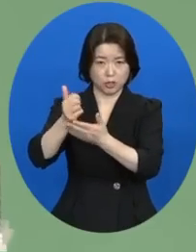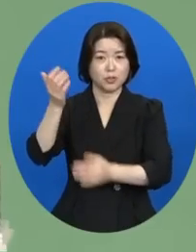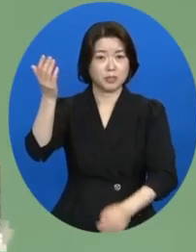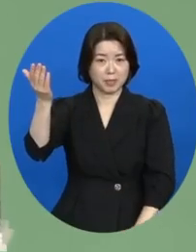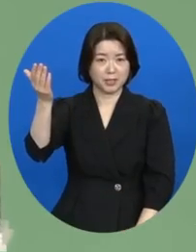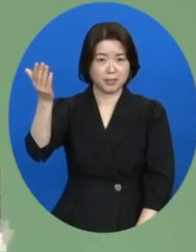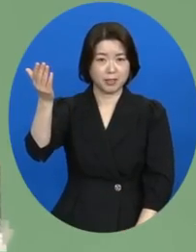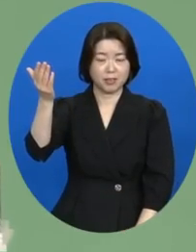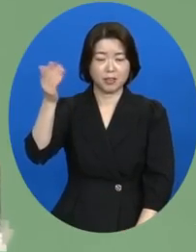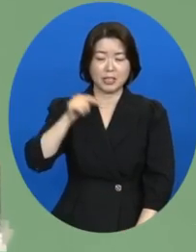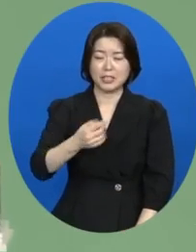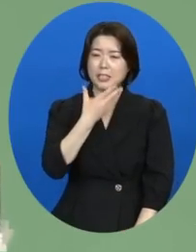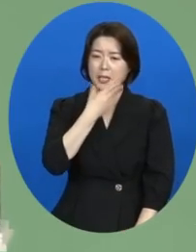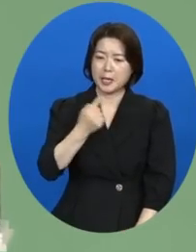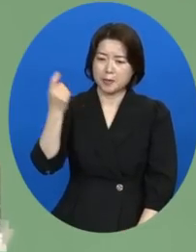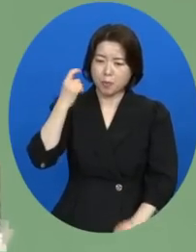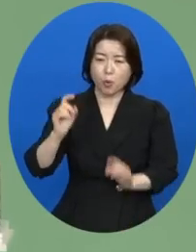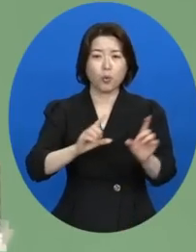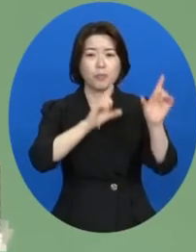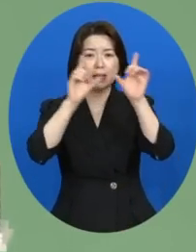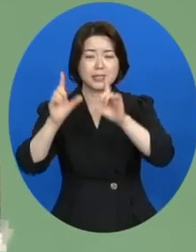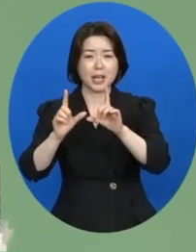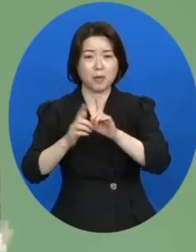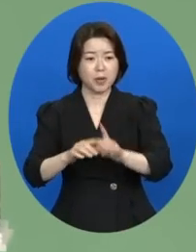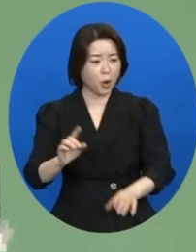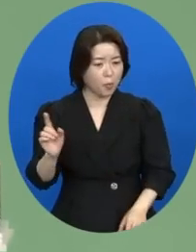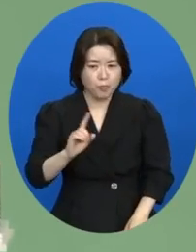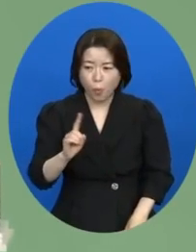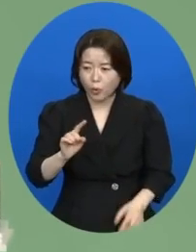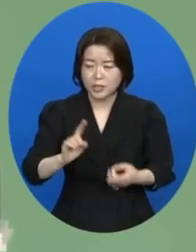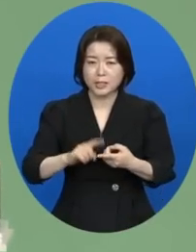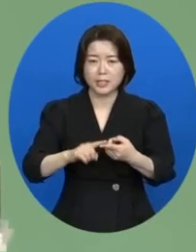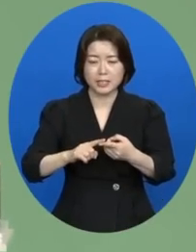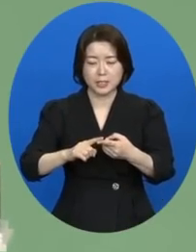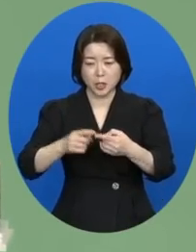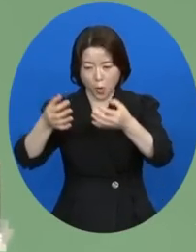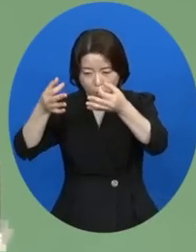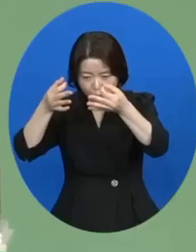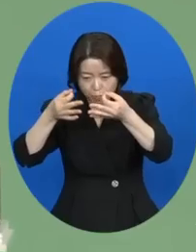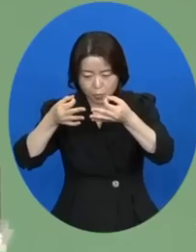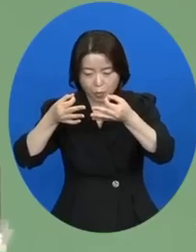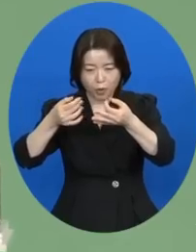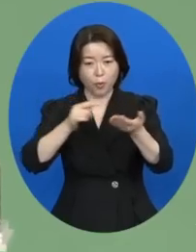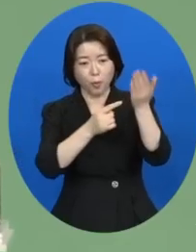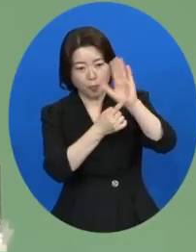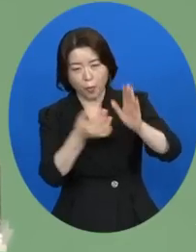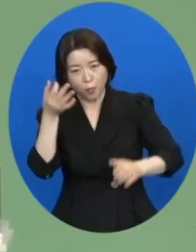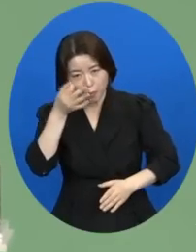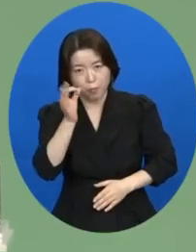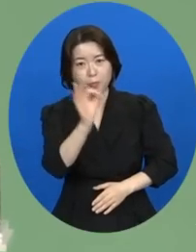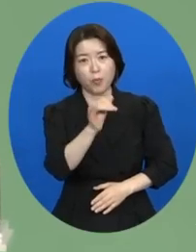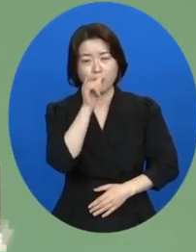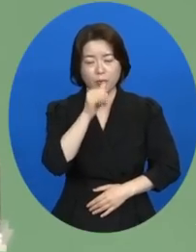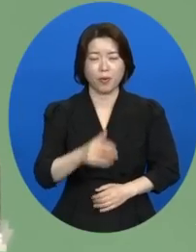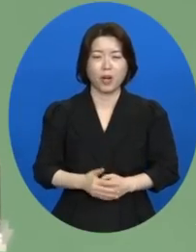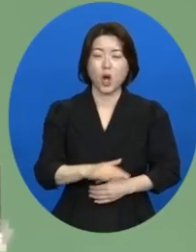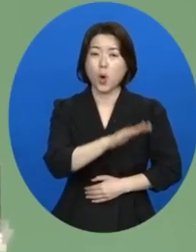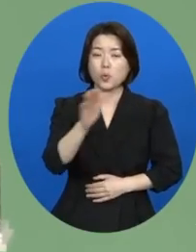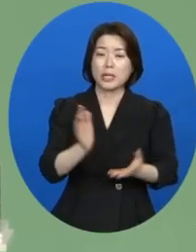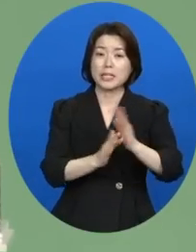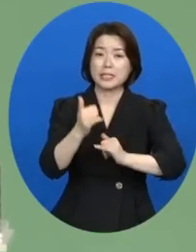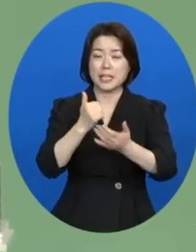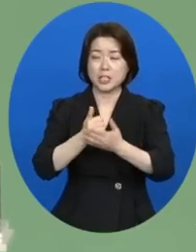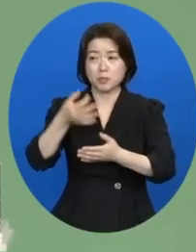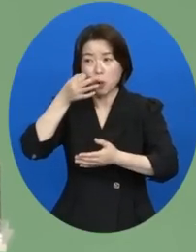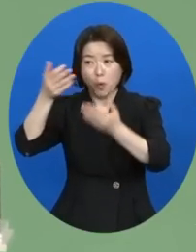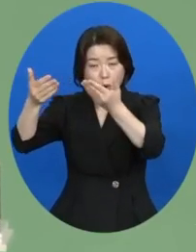예수님께서는 이 복음의 삶이 무엇인지를 보여주셨습니다. 우리는 예수님께서